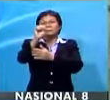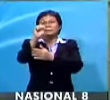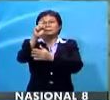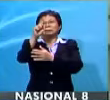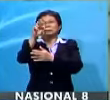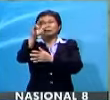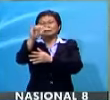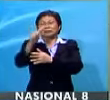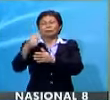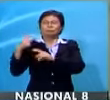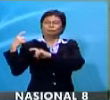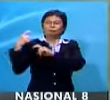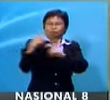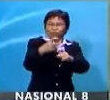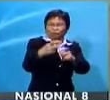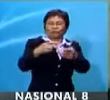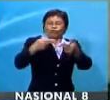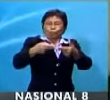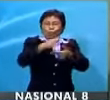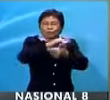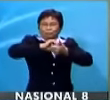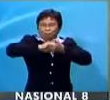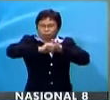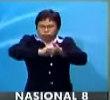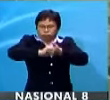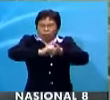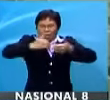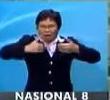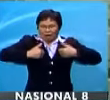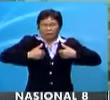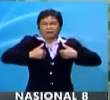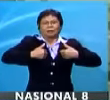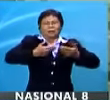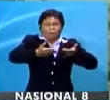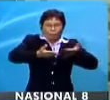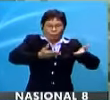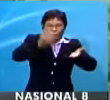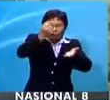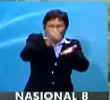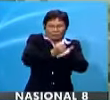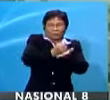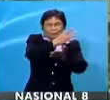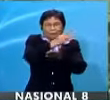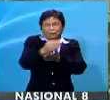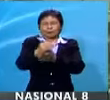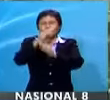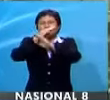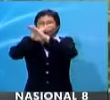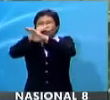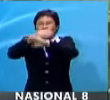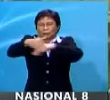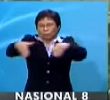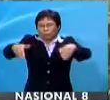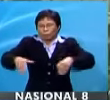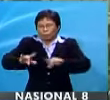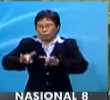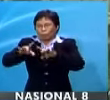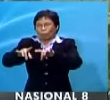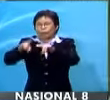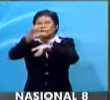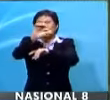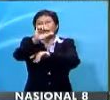penyerahan mencerminkan hubungan dan kerjasama erat yang wujud antara perkhidmatan kastam dan perlindungan sempadan Australia